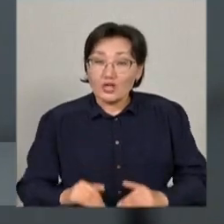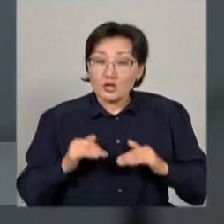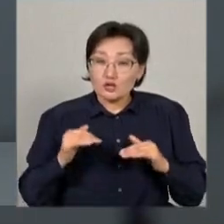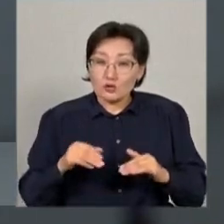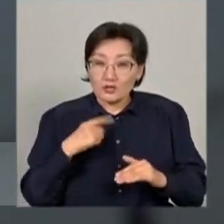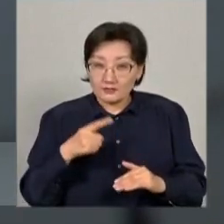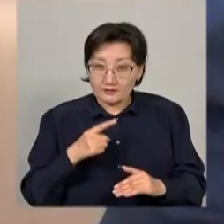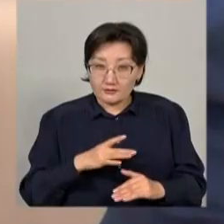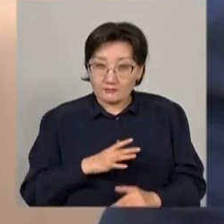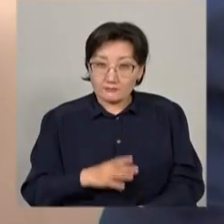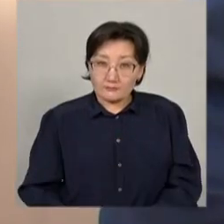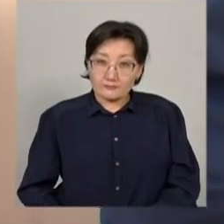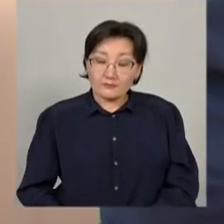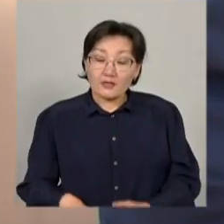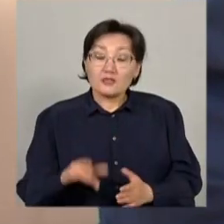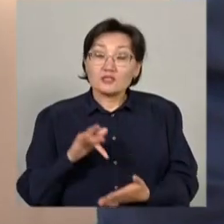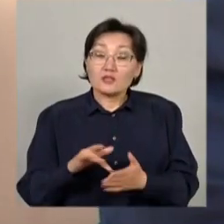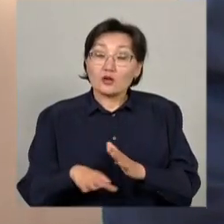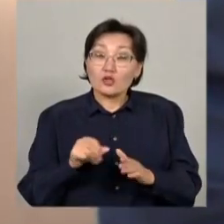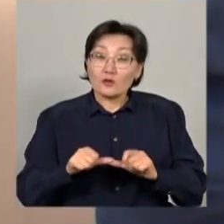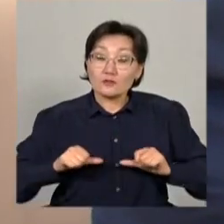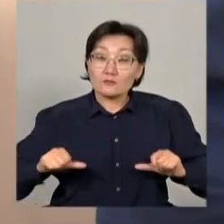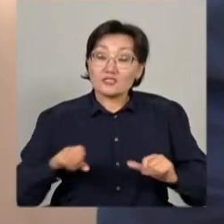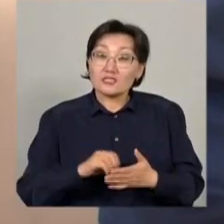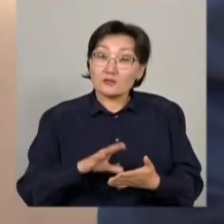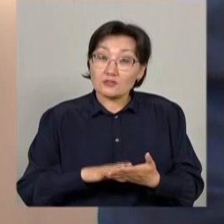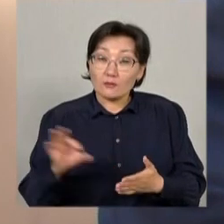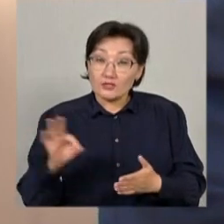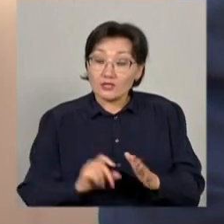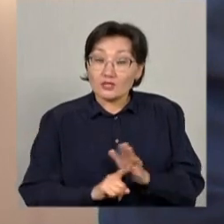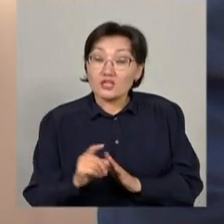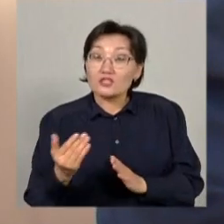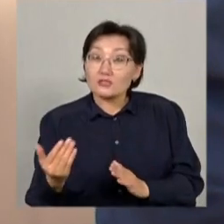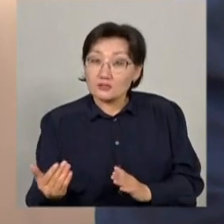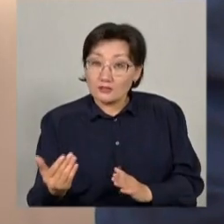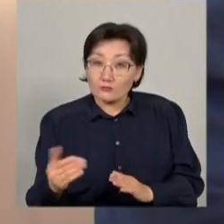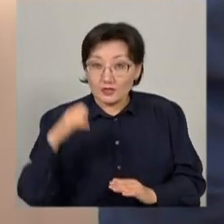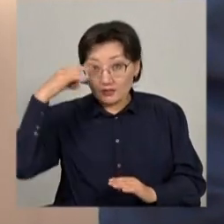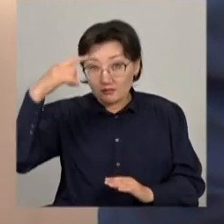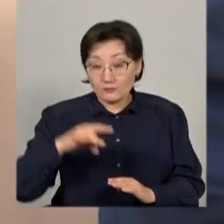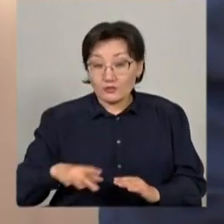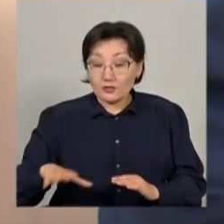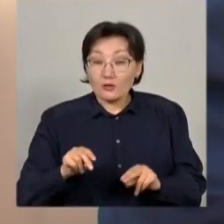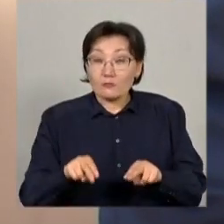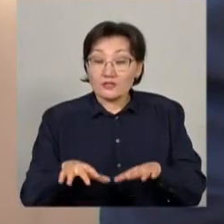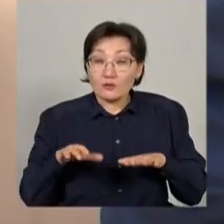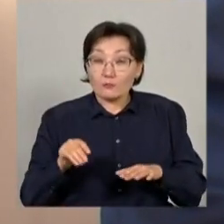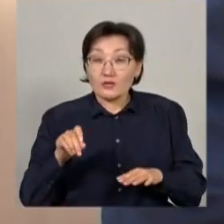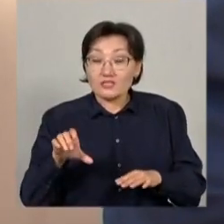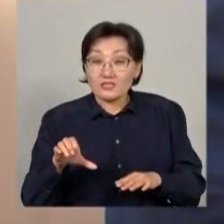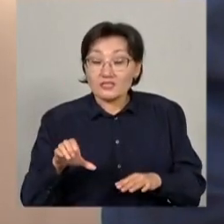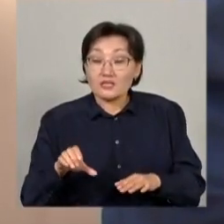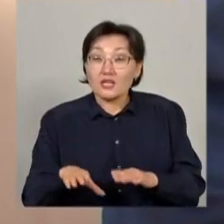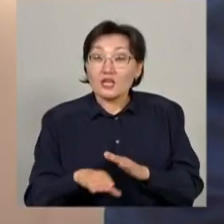екенін еске салды. Орталық сайлау комиссиясы тіркеген сәттен бастап сіздердің Қазақстан Республикасы парламенті мәжілісінің